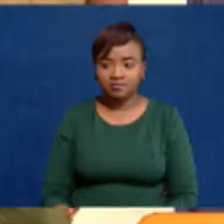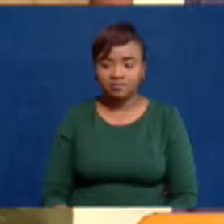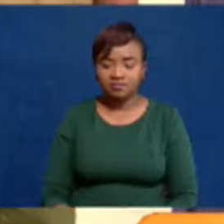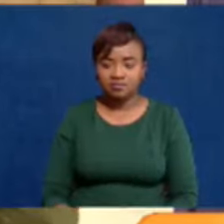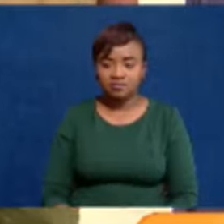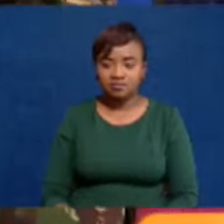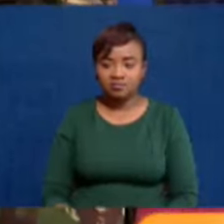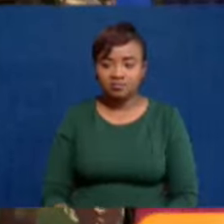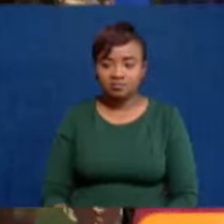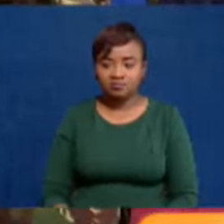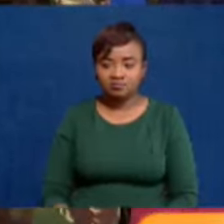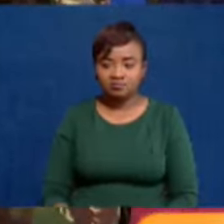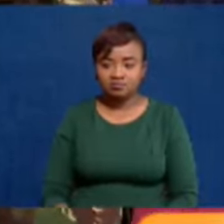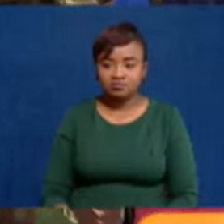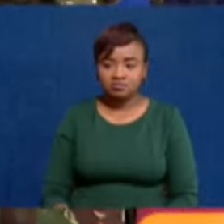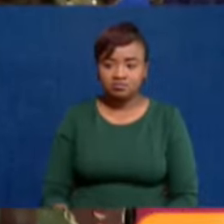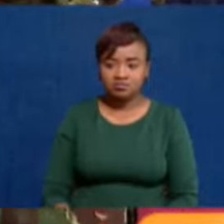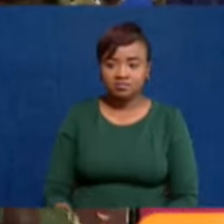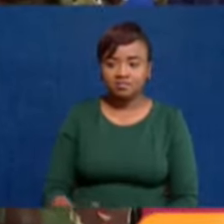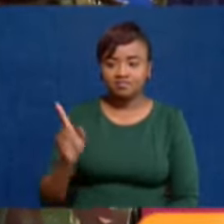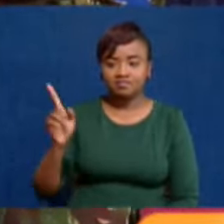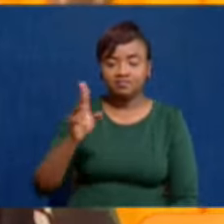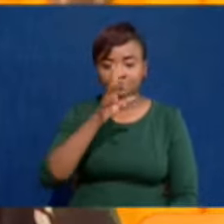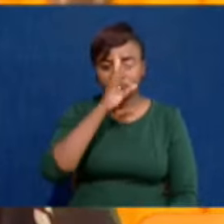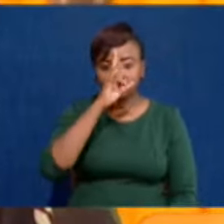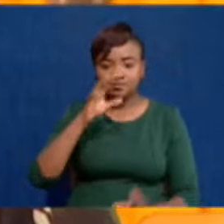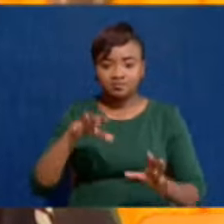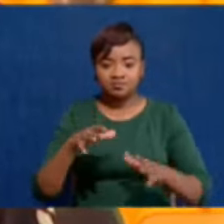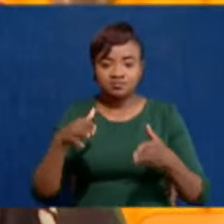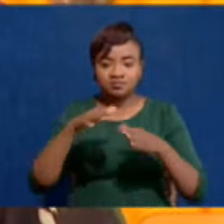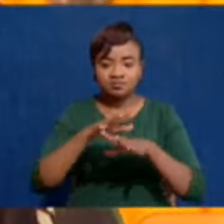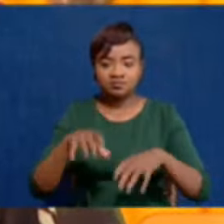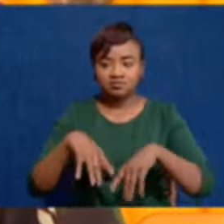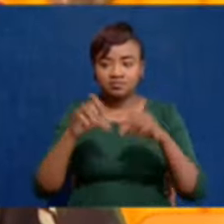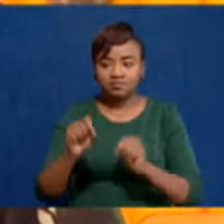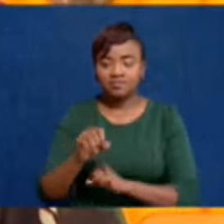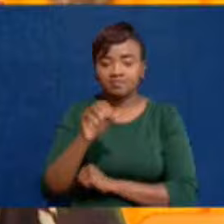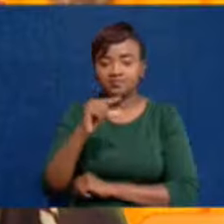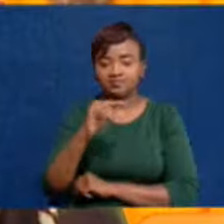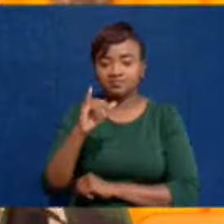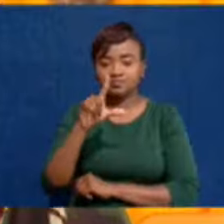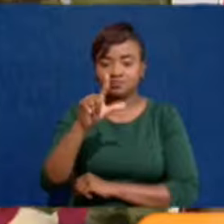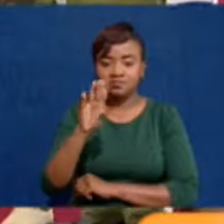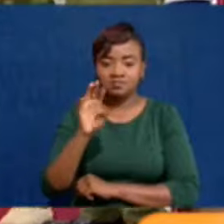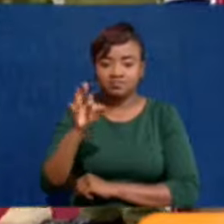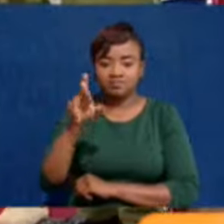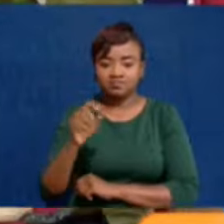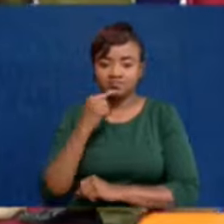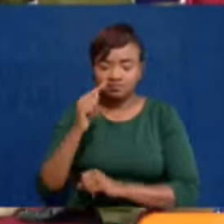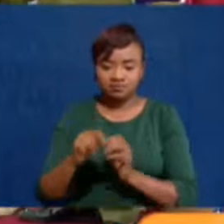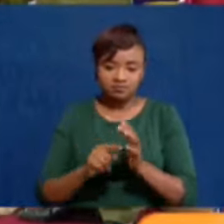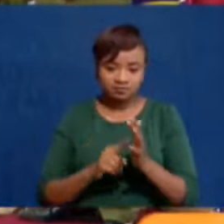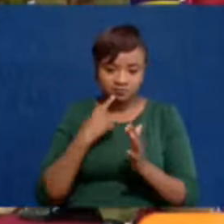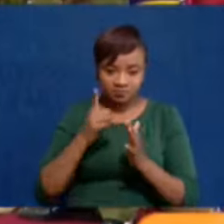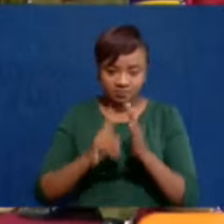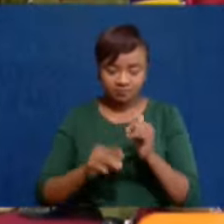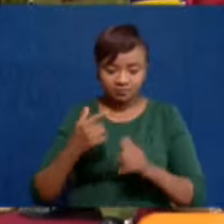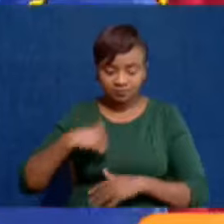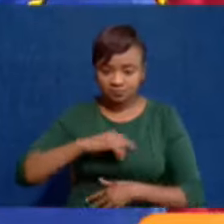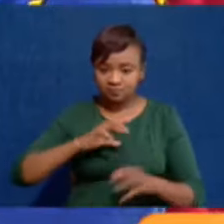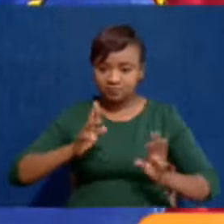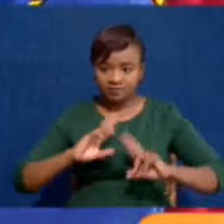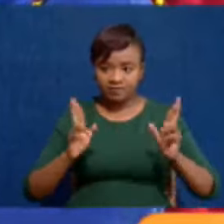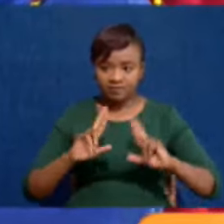Kaimu inspekta jenerali wa polisi Gilbert Masengeli amesisitiza kuwa idara hiyo iko tayari kudhibiti maandamano ya